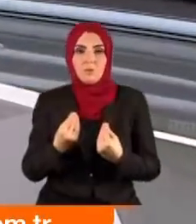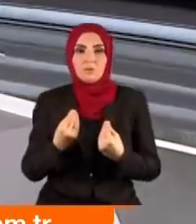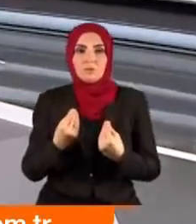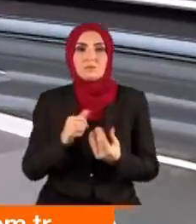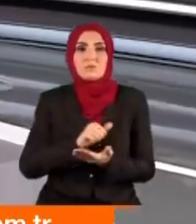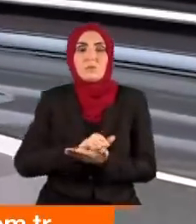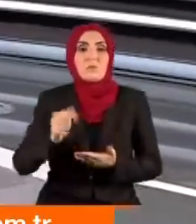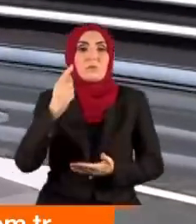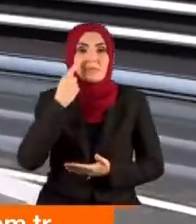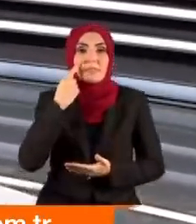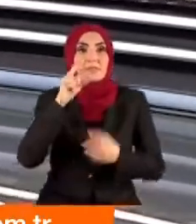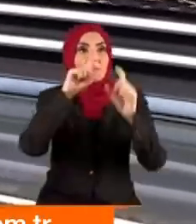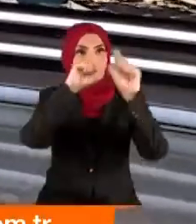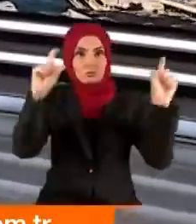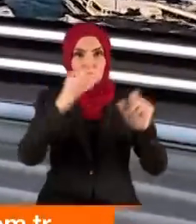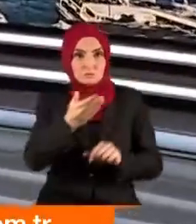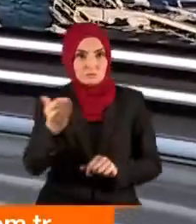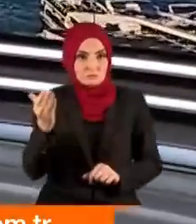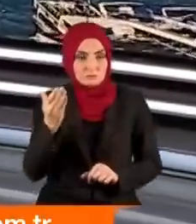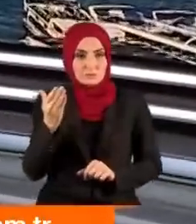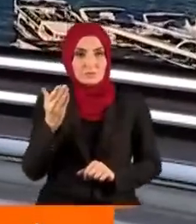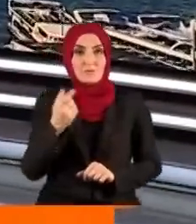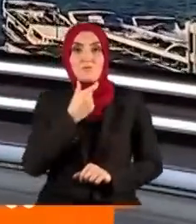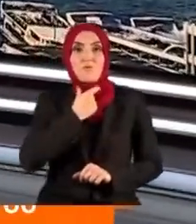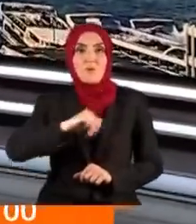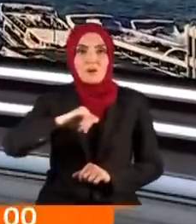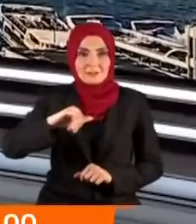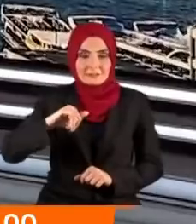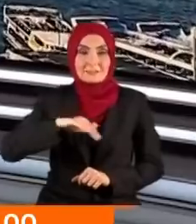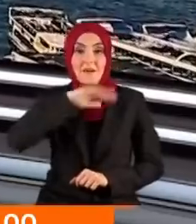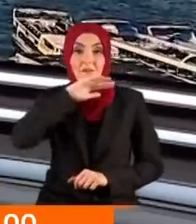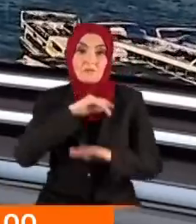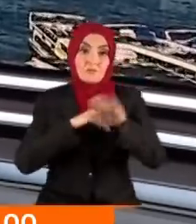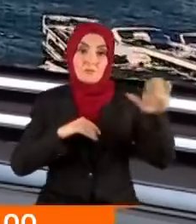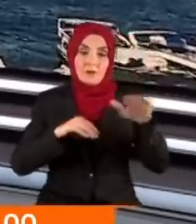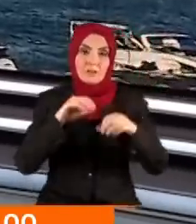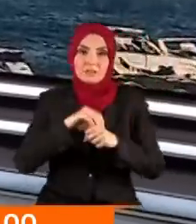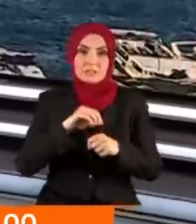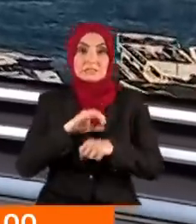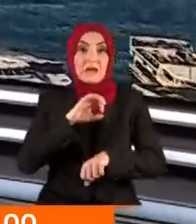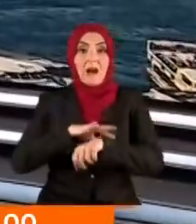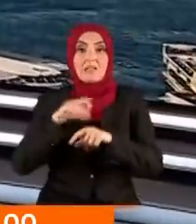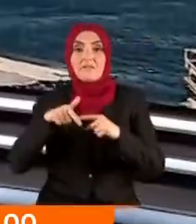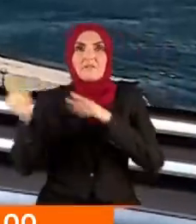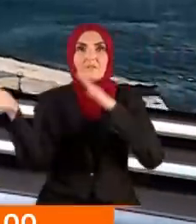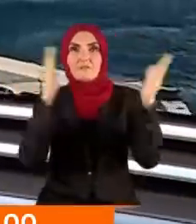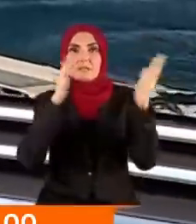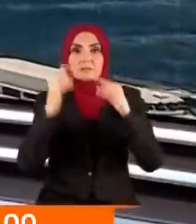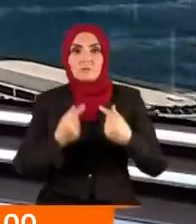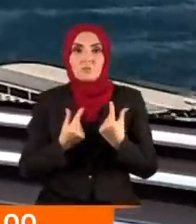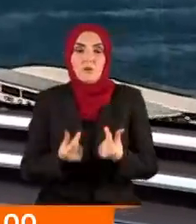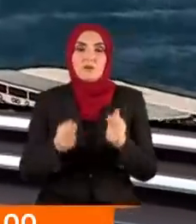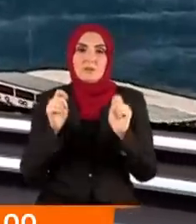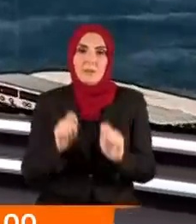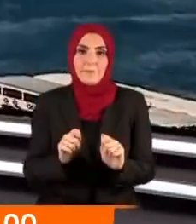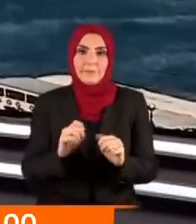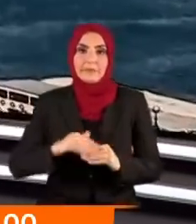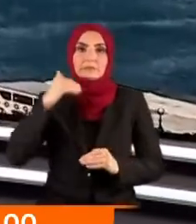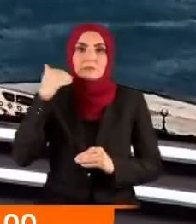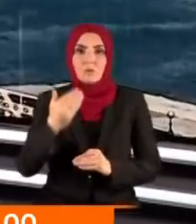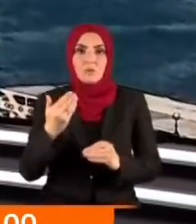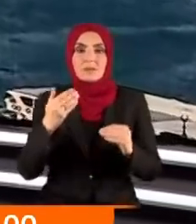Boğaz çevresi ve Avrupa yakası için ani fırtına uyarısı geçti. Sonrasında ise mega kentin semalarını aydınlatan